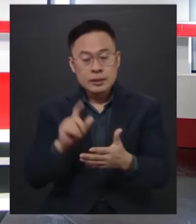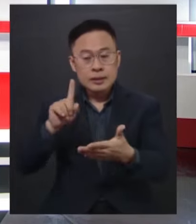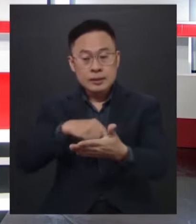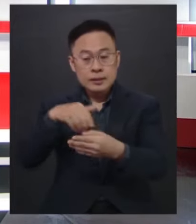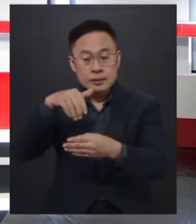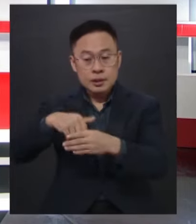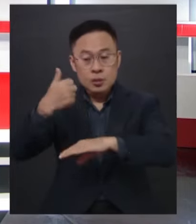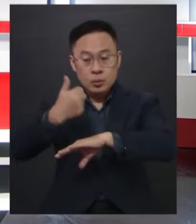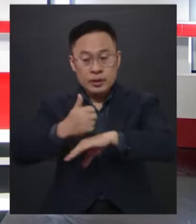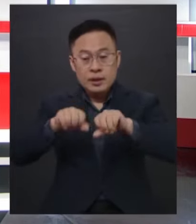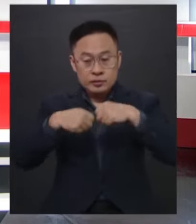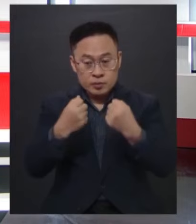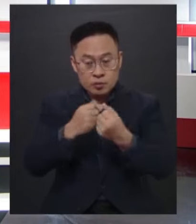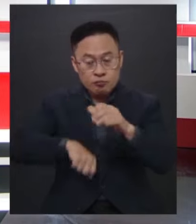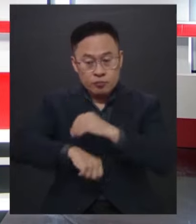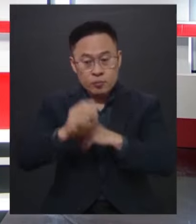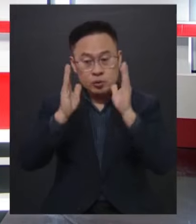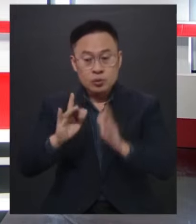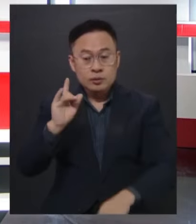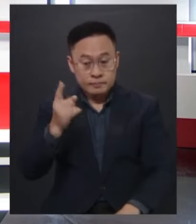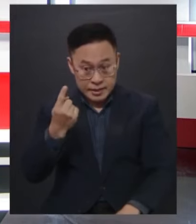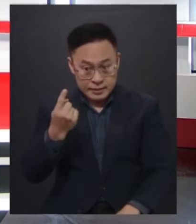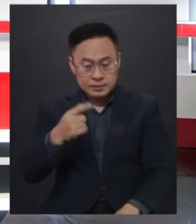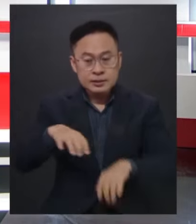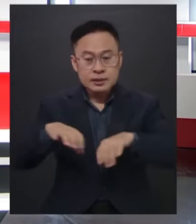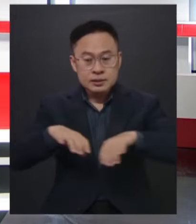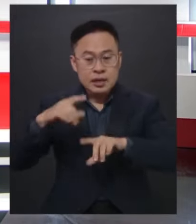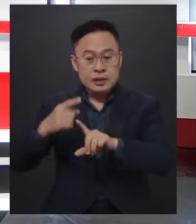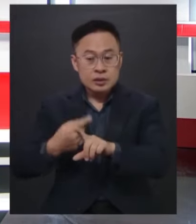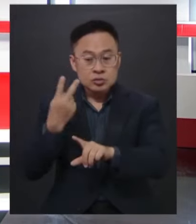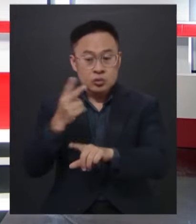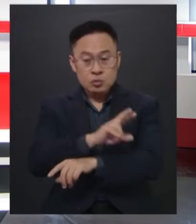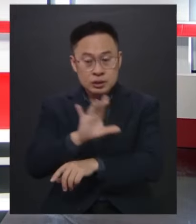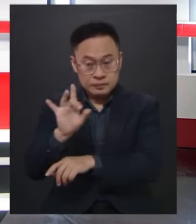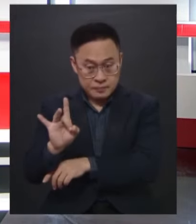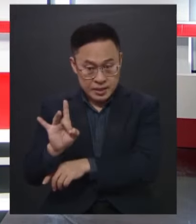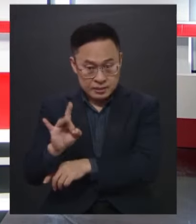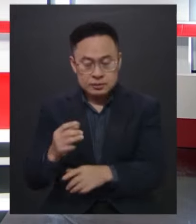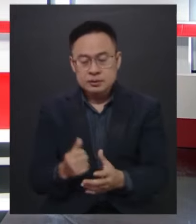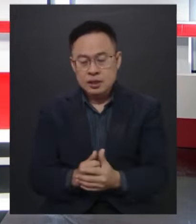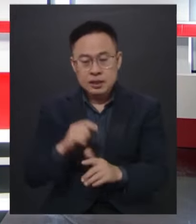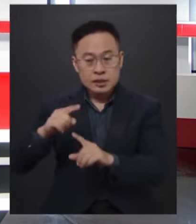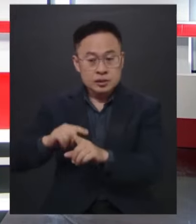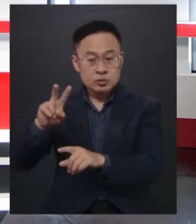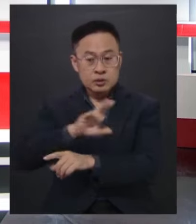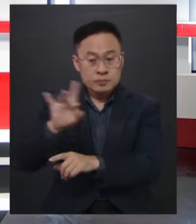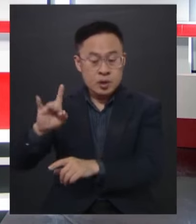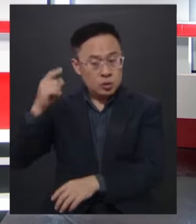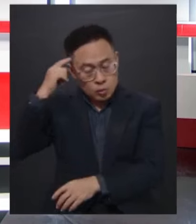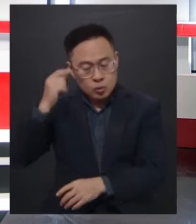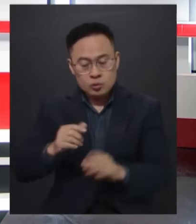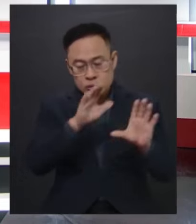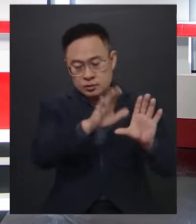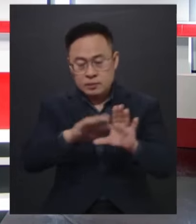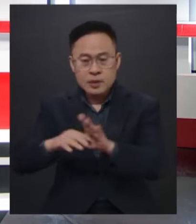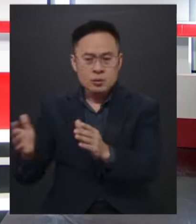นายกสมาคมฟุตบอลแห่งประเทศไทยเนี่ยก็จะมีขึ้นในเดือนกุมภาพันธ์วันที่8กุมภาพันธ ์ ซึ่งเราก็ยังไม่รู้ว่าใครจะเข้ามาดำรงตำแ